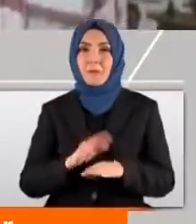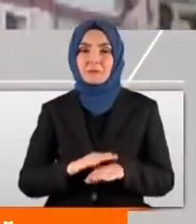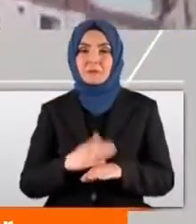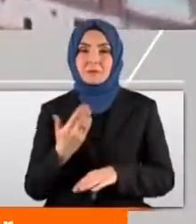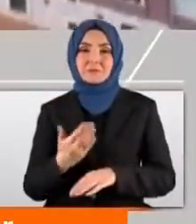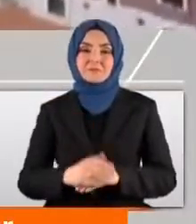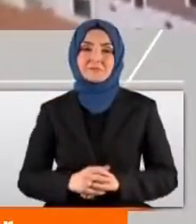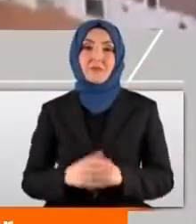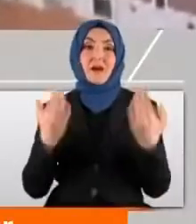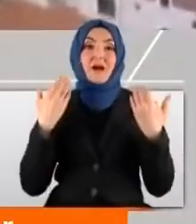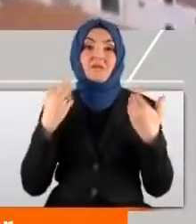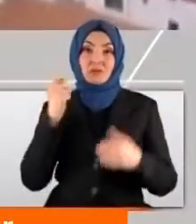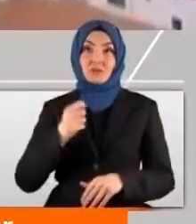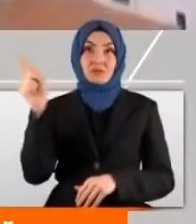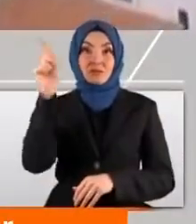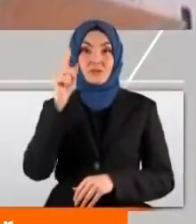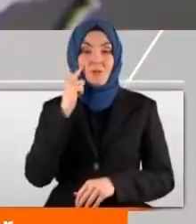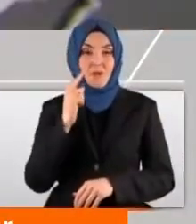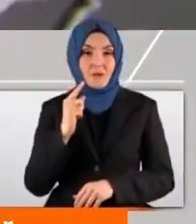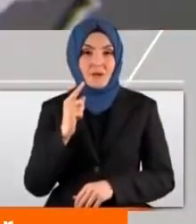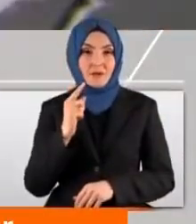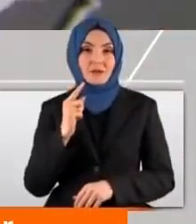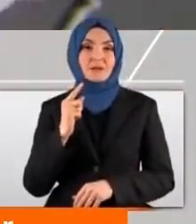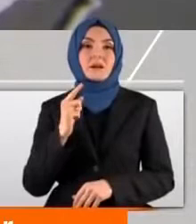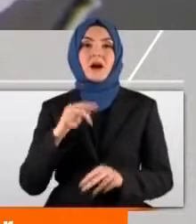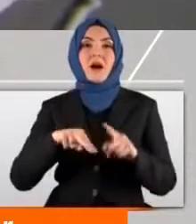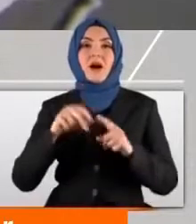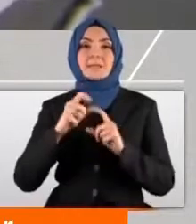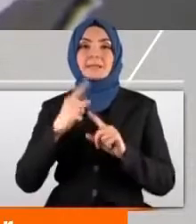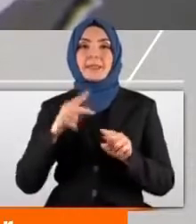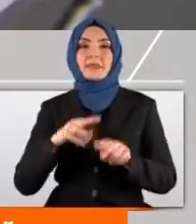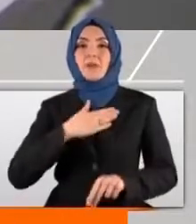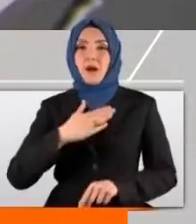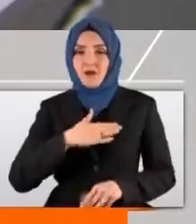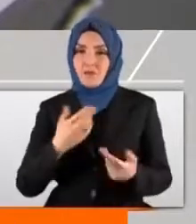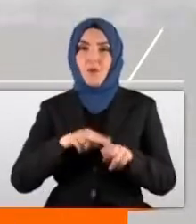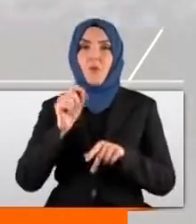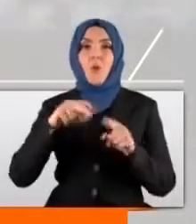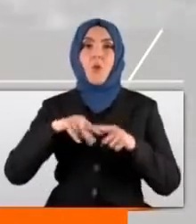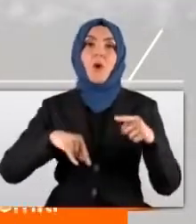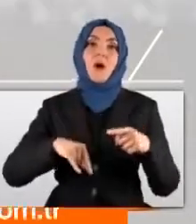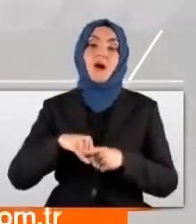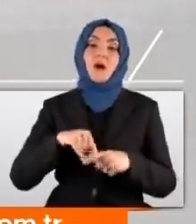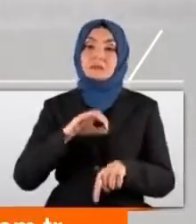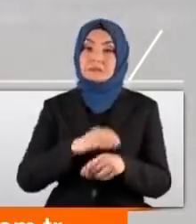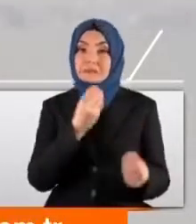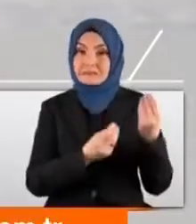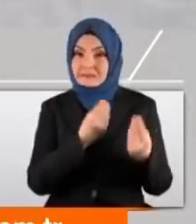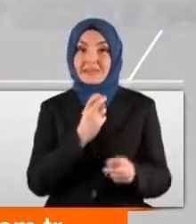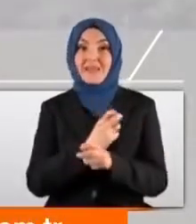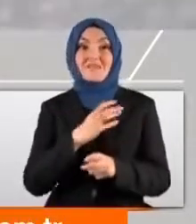hava koşullarında astım atakları, KOAH atakları artabileceği için risk grubundaki kişilerin dışarı çıkmamasını